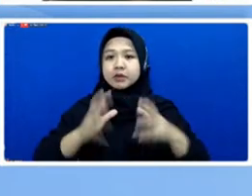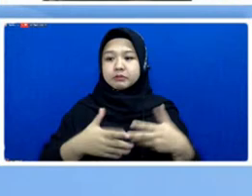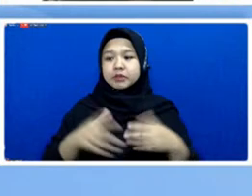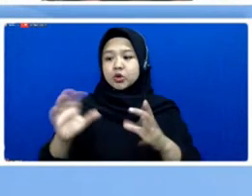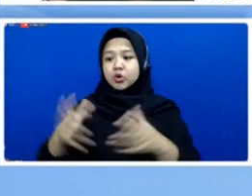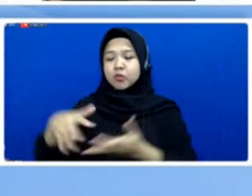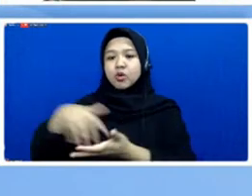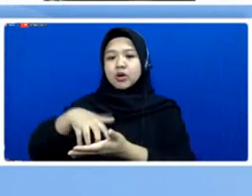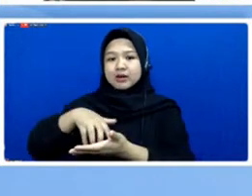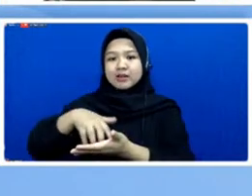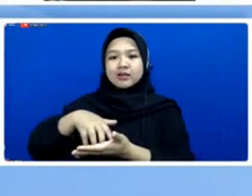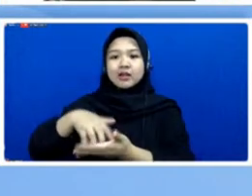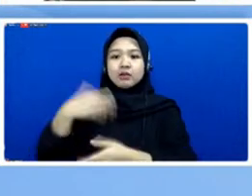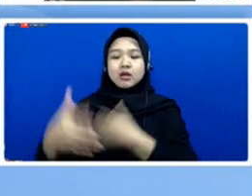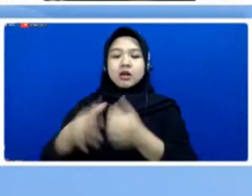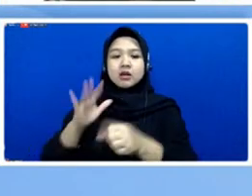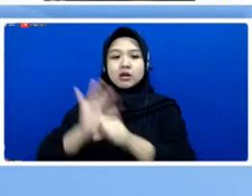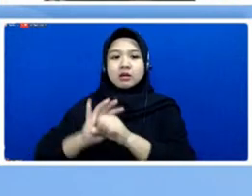rentan